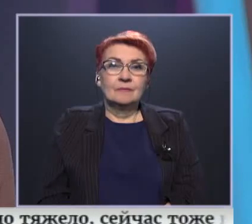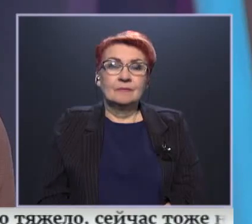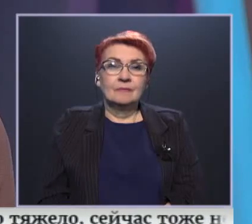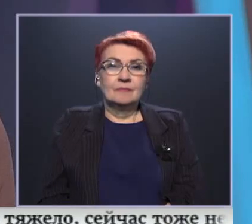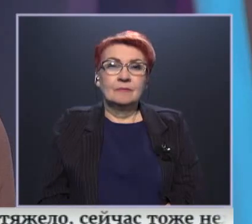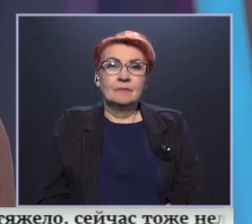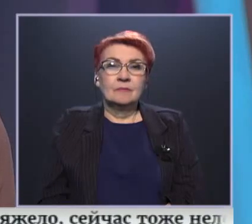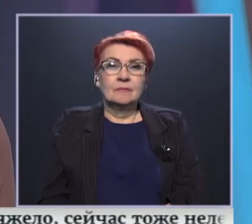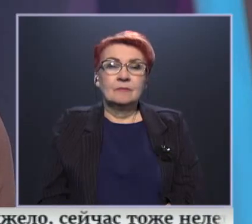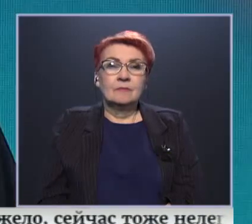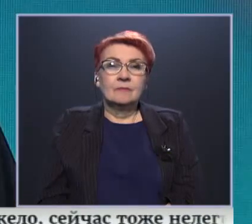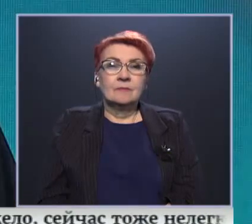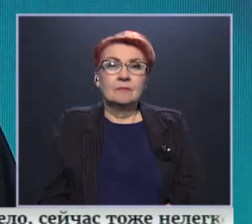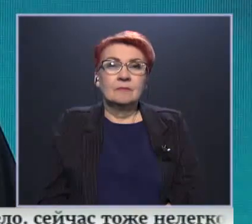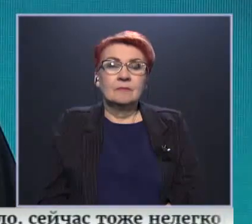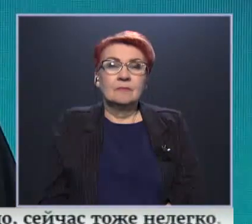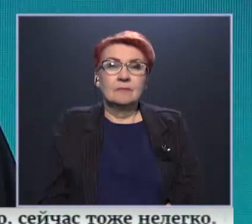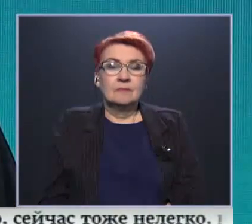Меня внимательно слушают.